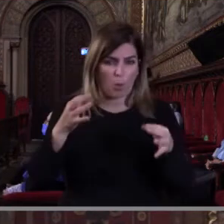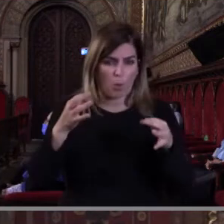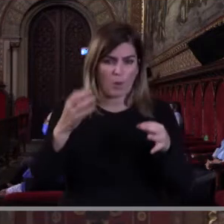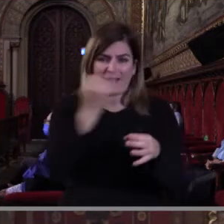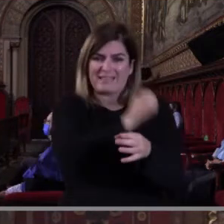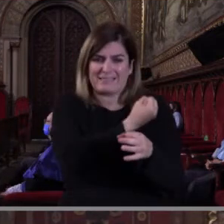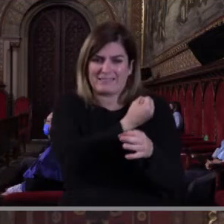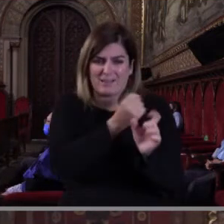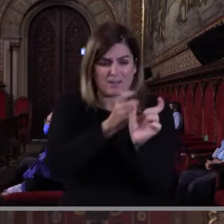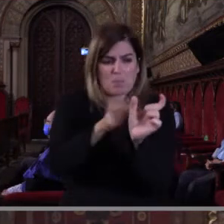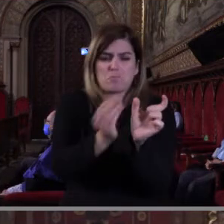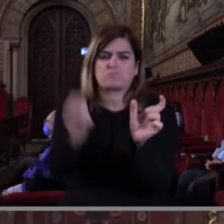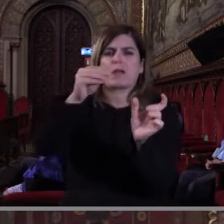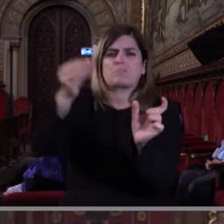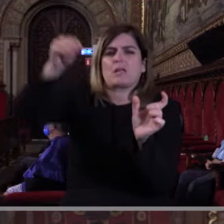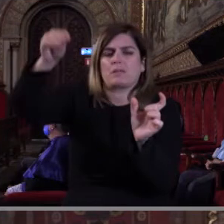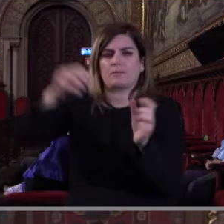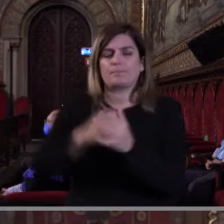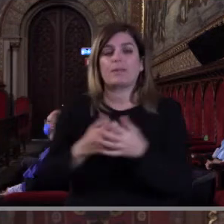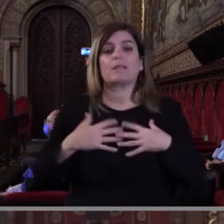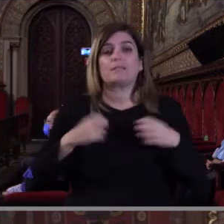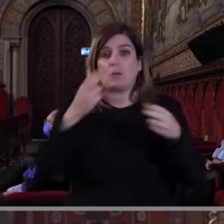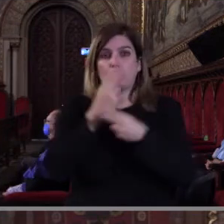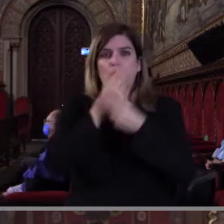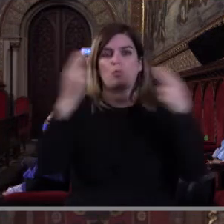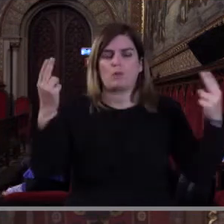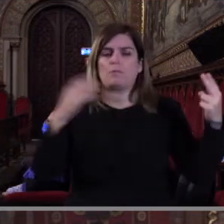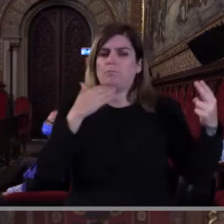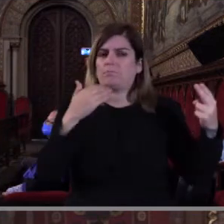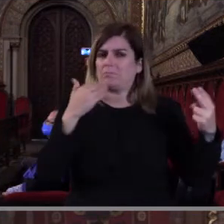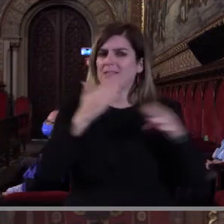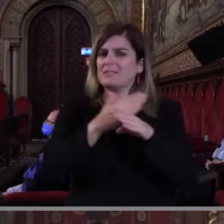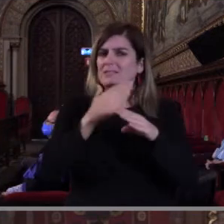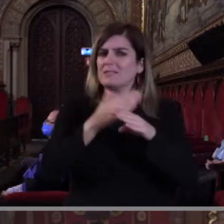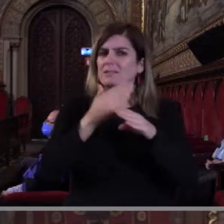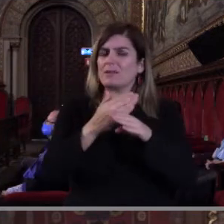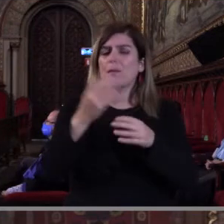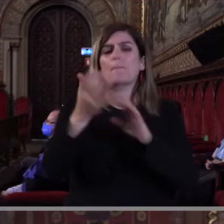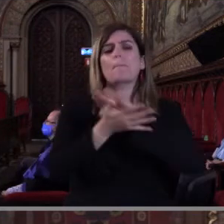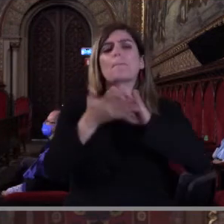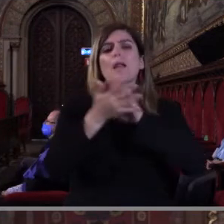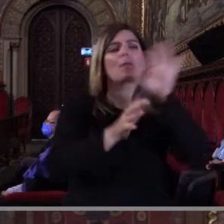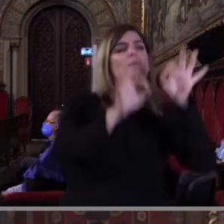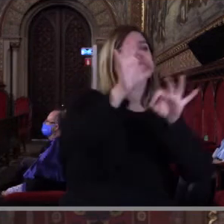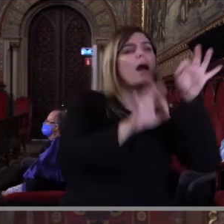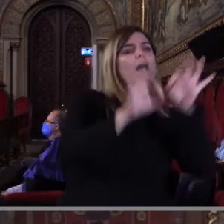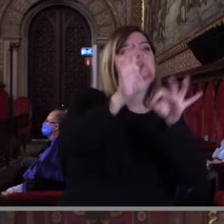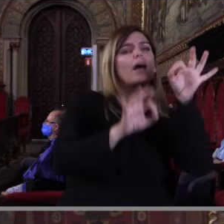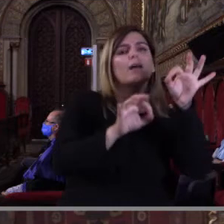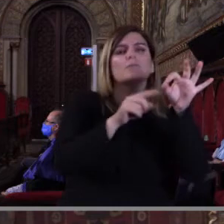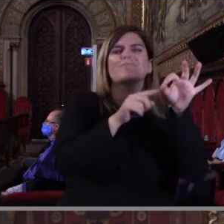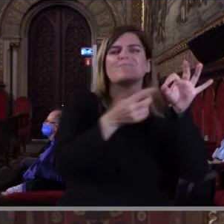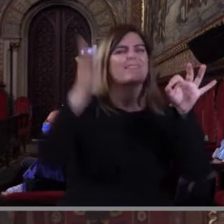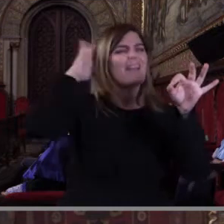l'enregistrat oficialment. En salut pública sabem que parlem sempre de xifres i taxes, quan darrere de cadascuna hi